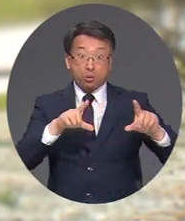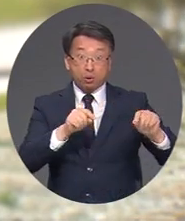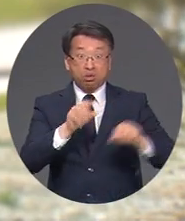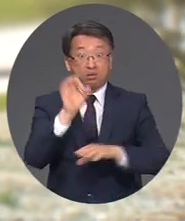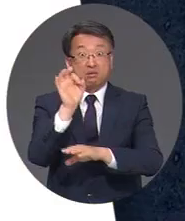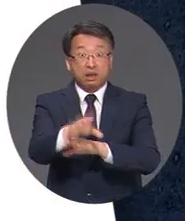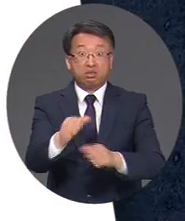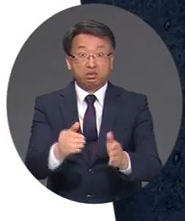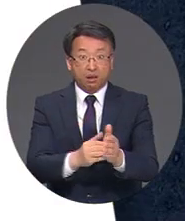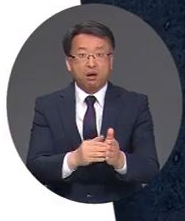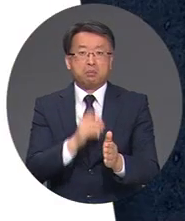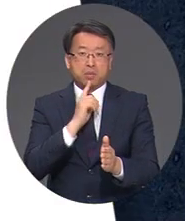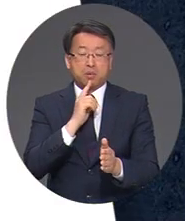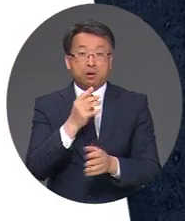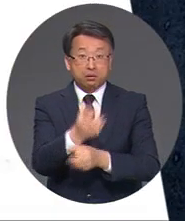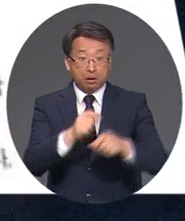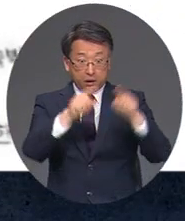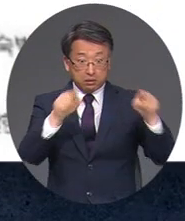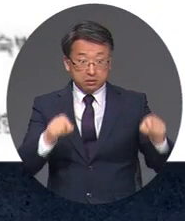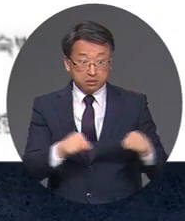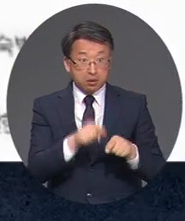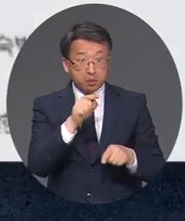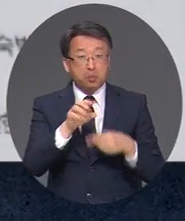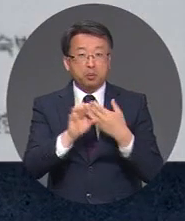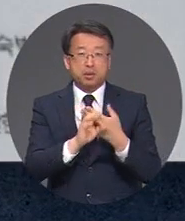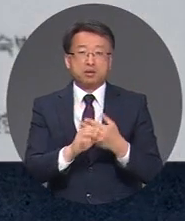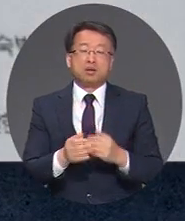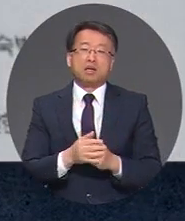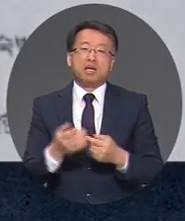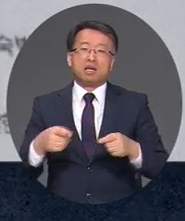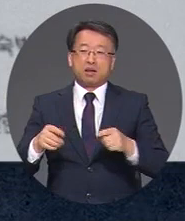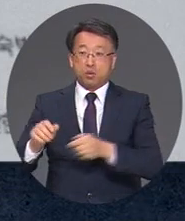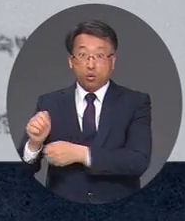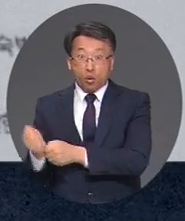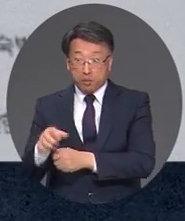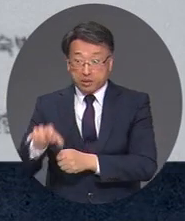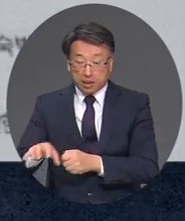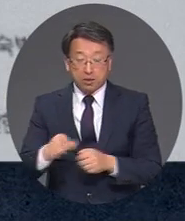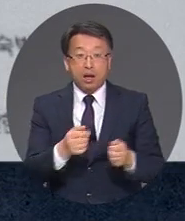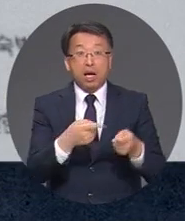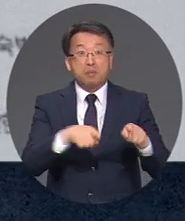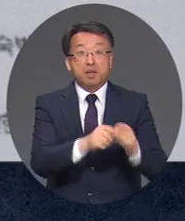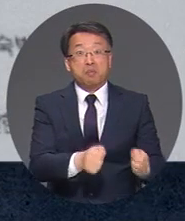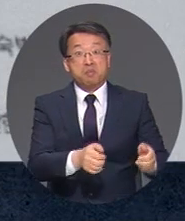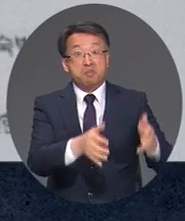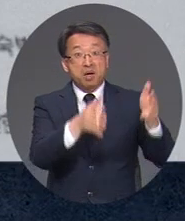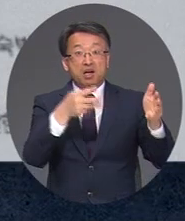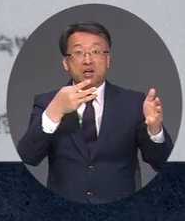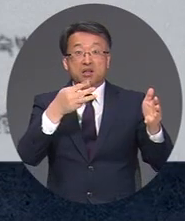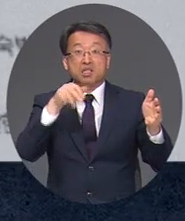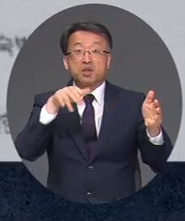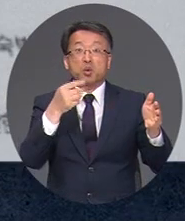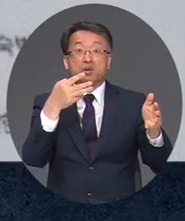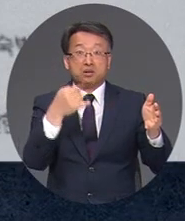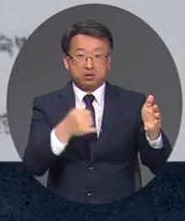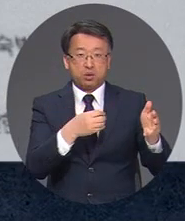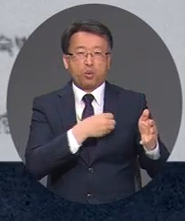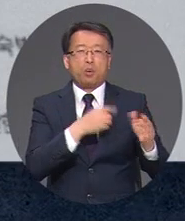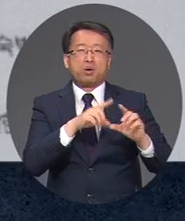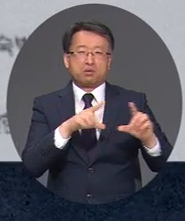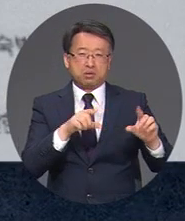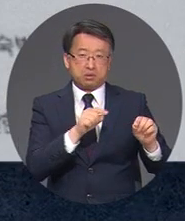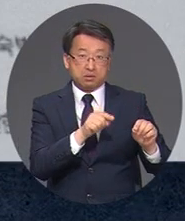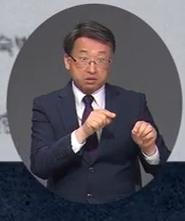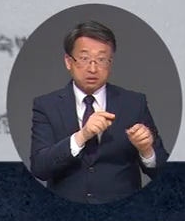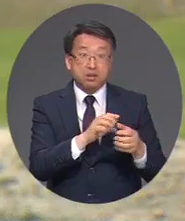있습니다. 계약서를 살펴보니 골프장과 함께 조성하고 있는 리조트 회원권으로 회원은 각종 부대 시설을 이용할